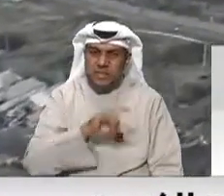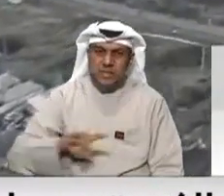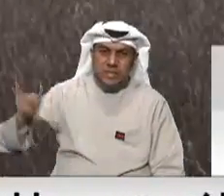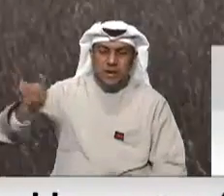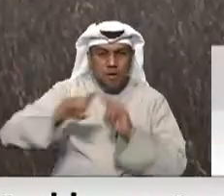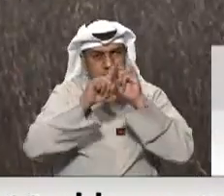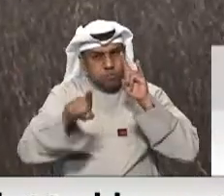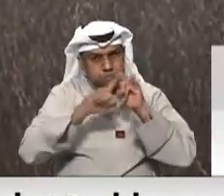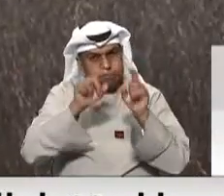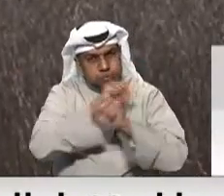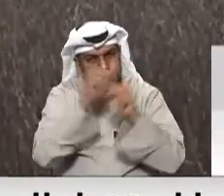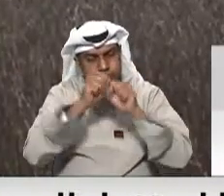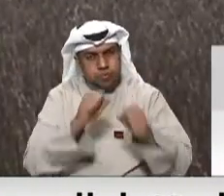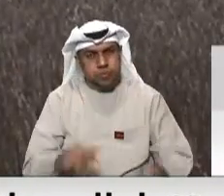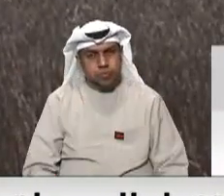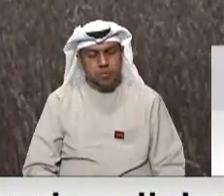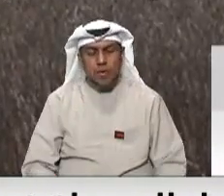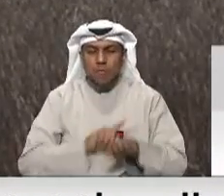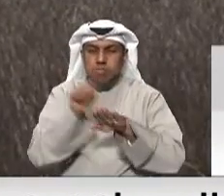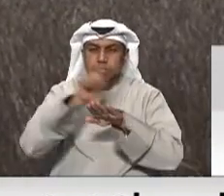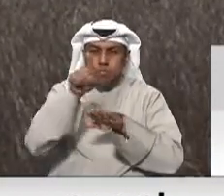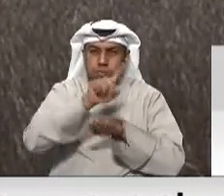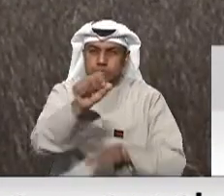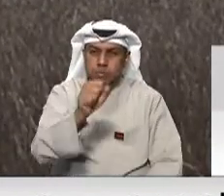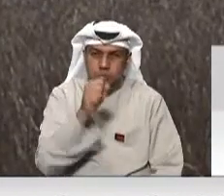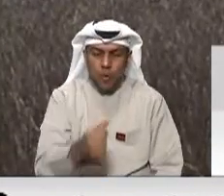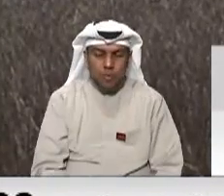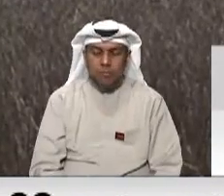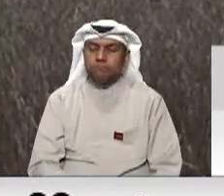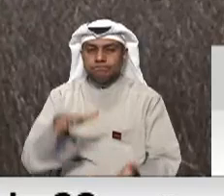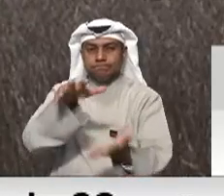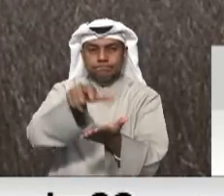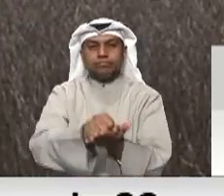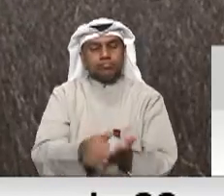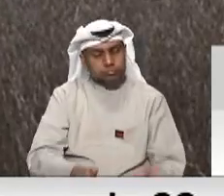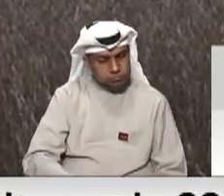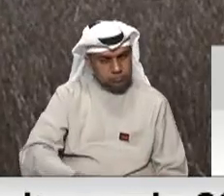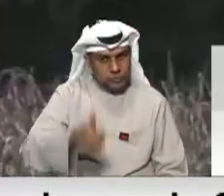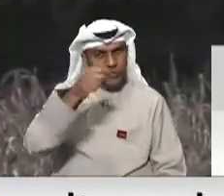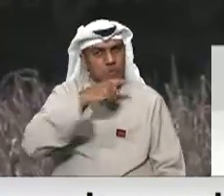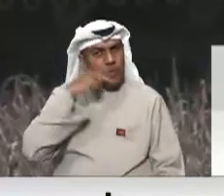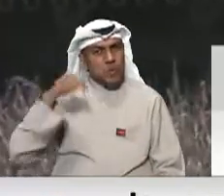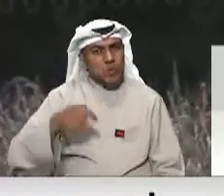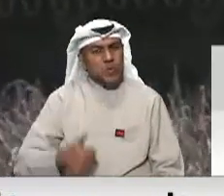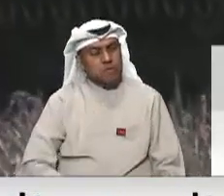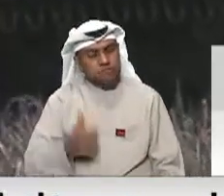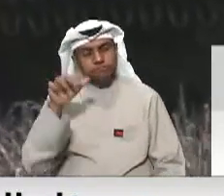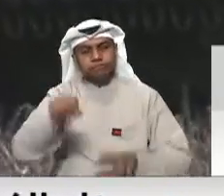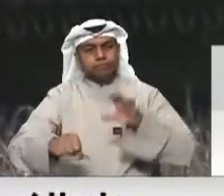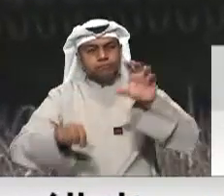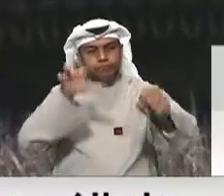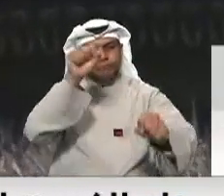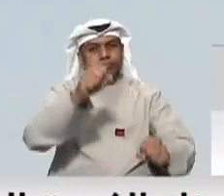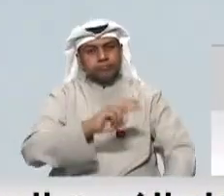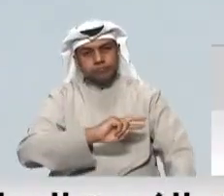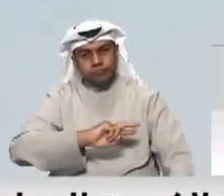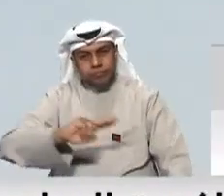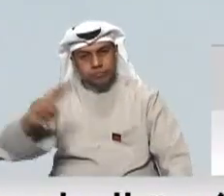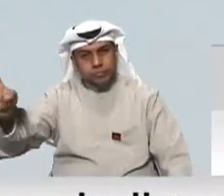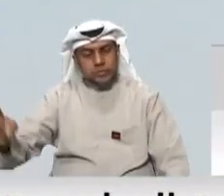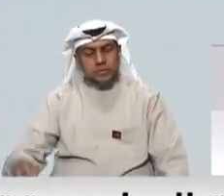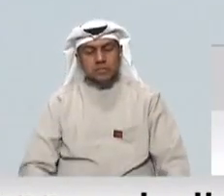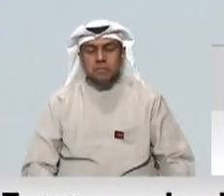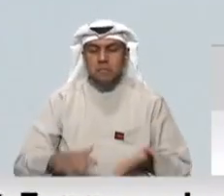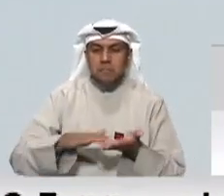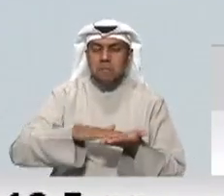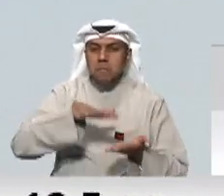أعلن الجيش الروسي الاستيلاء على بلدة جديدة مواصلا محاولات هذه لتطويق مدينة بخموت الاستراتيجية